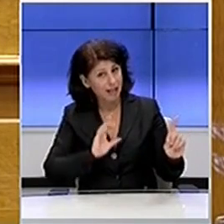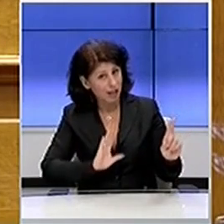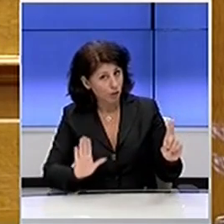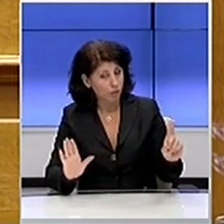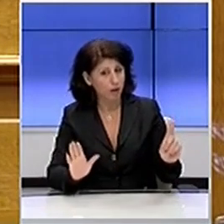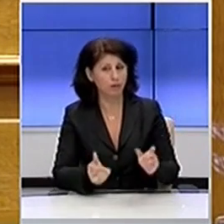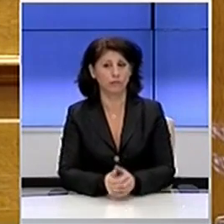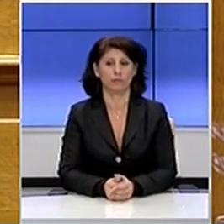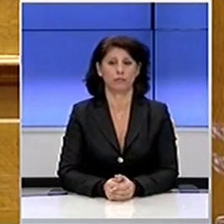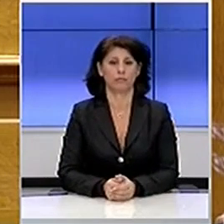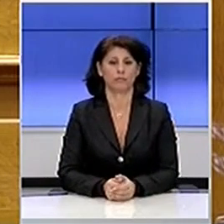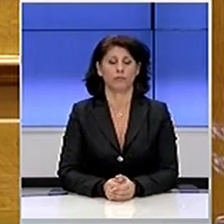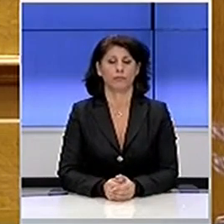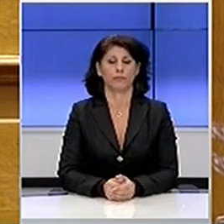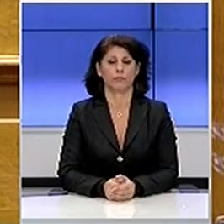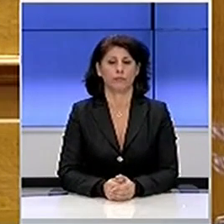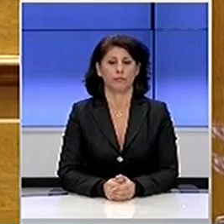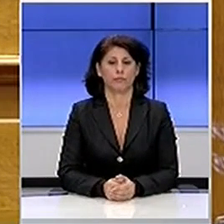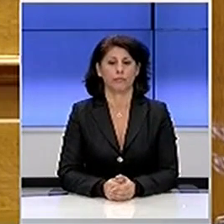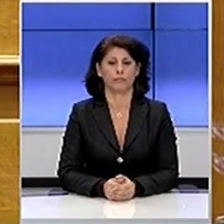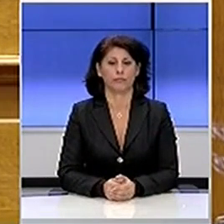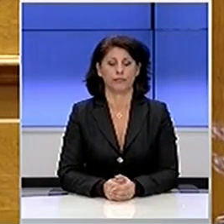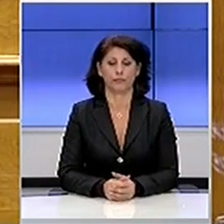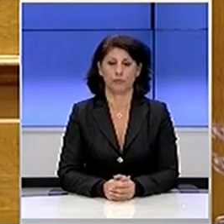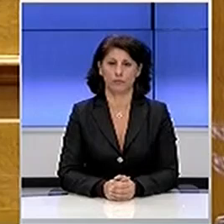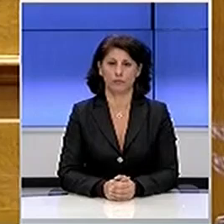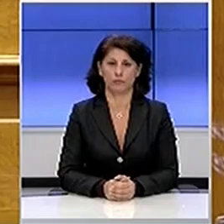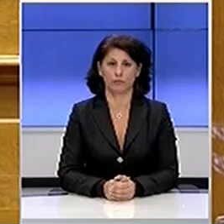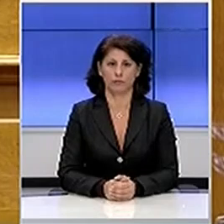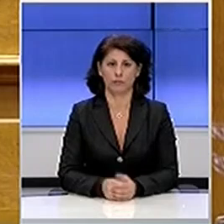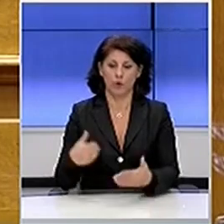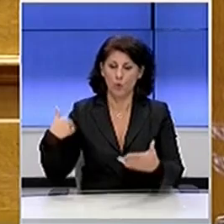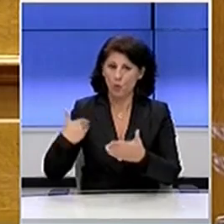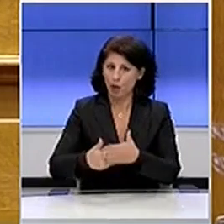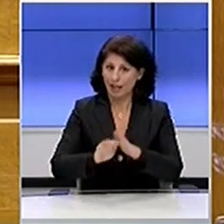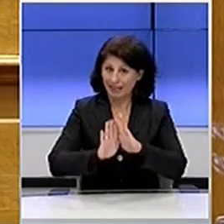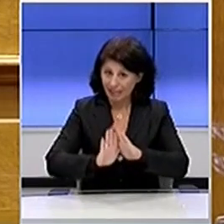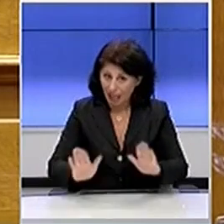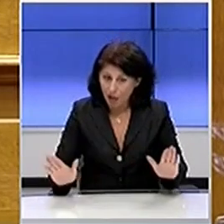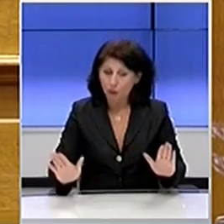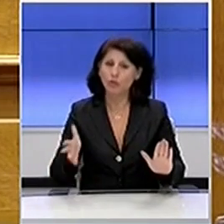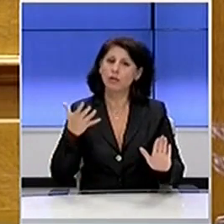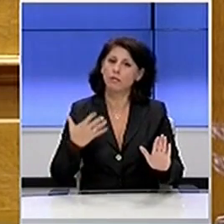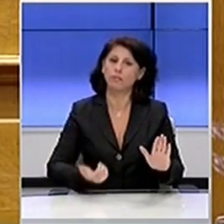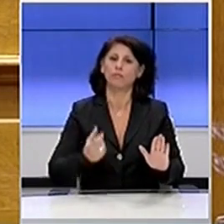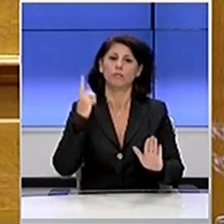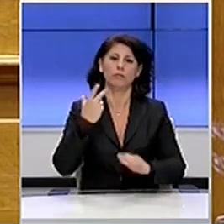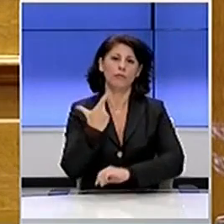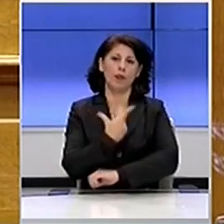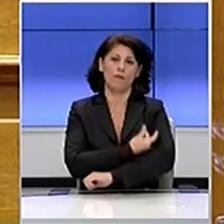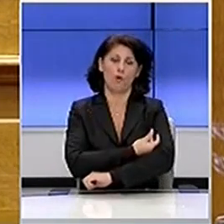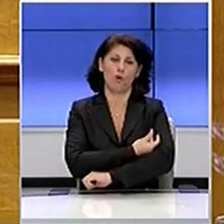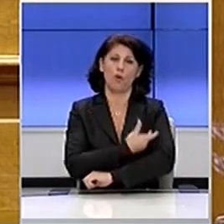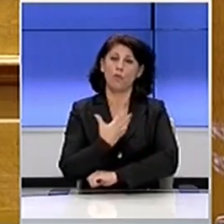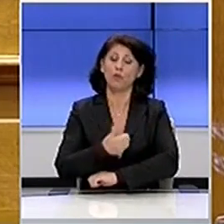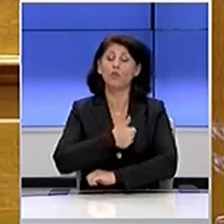γνωρίζουμε πια ότι στο τέλος αυτής της διαδρομής υπάρχει ένα εμβόλιο, το οποίο είναι